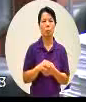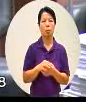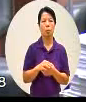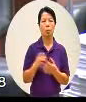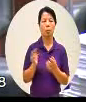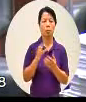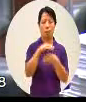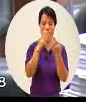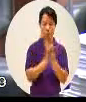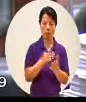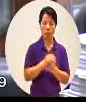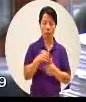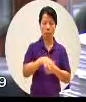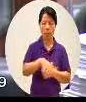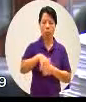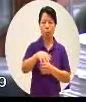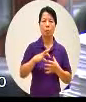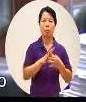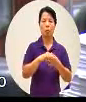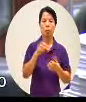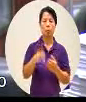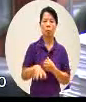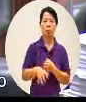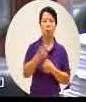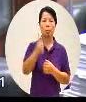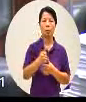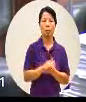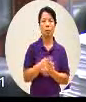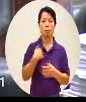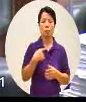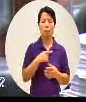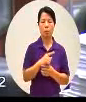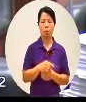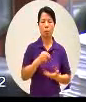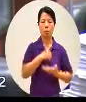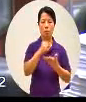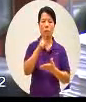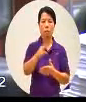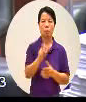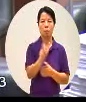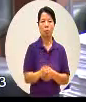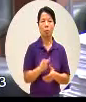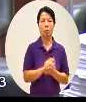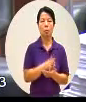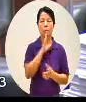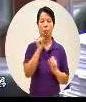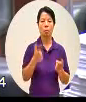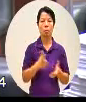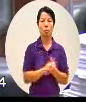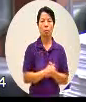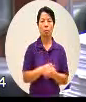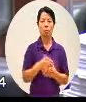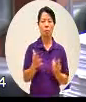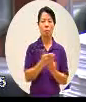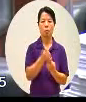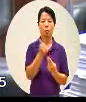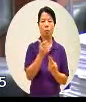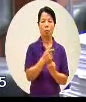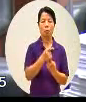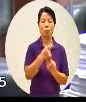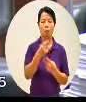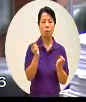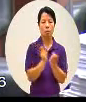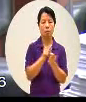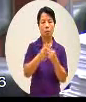各局处室相关的首长报告，本身也有提一个案说是不是县市合并这边两档